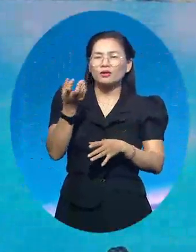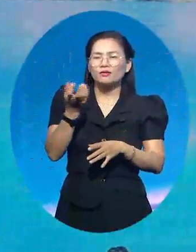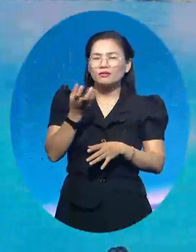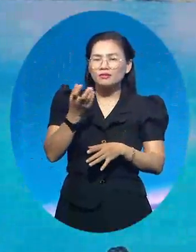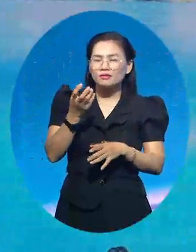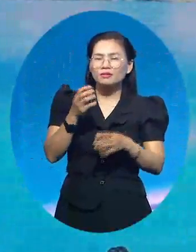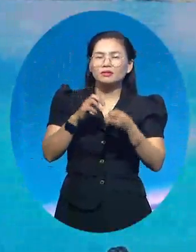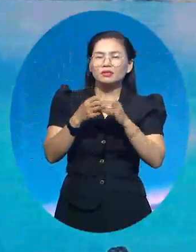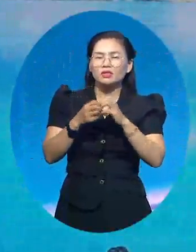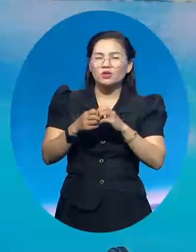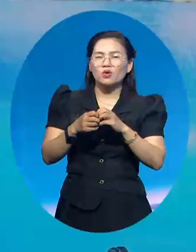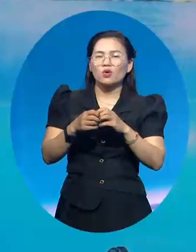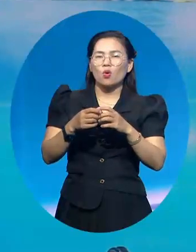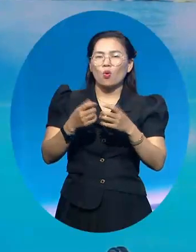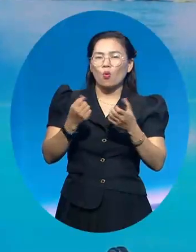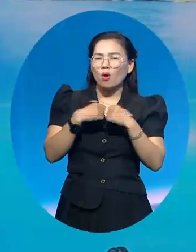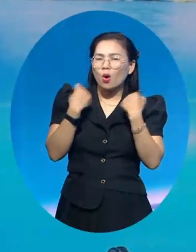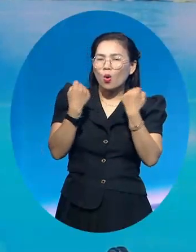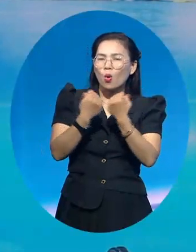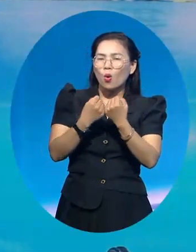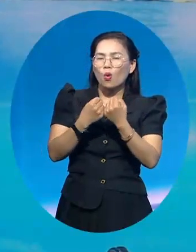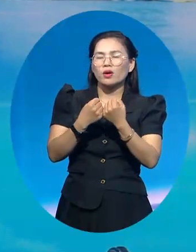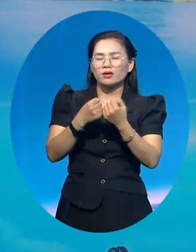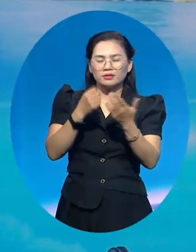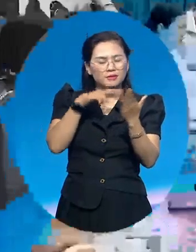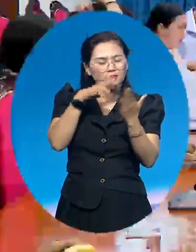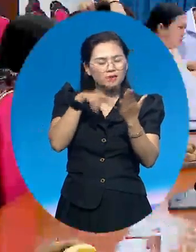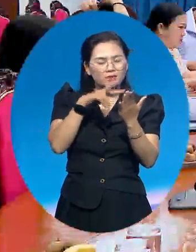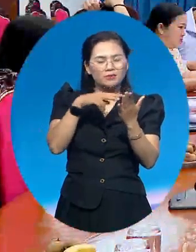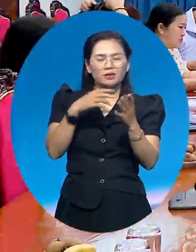được Quốc hội thông qua tại kỳ họp thứ 6 tới đây.